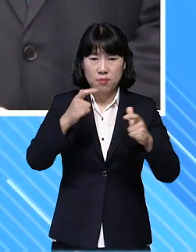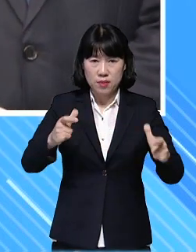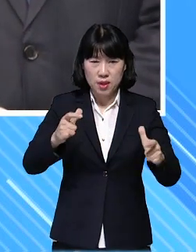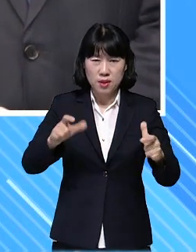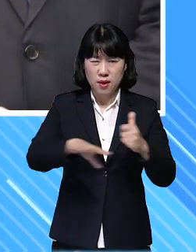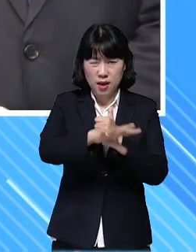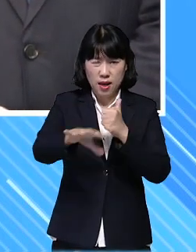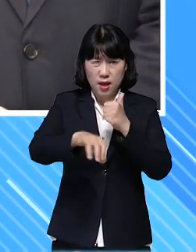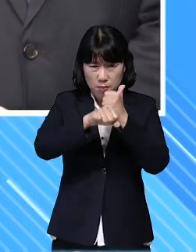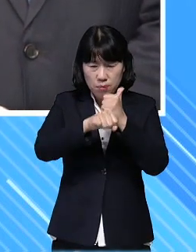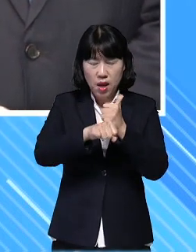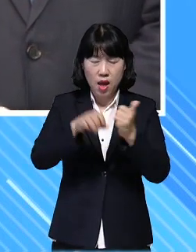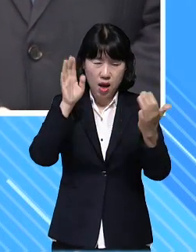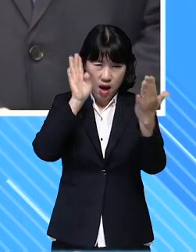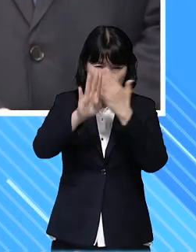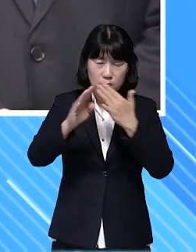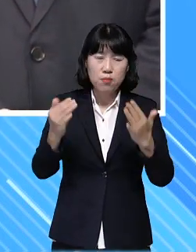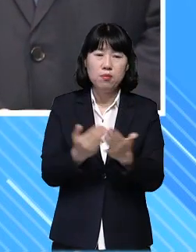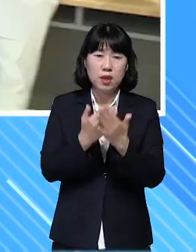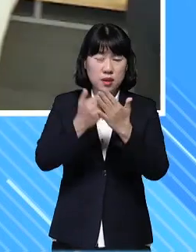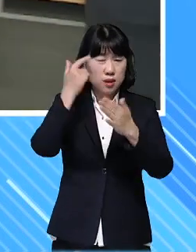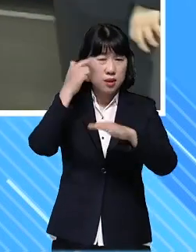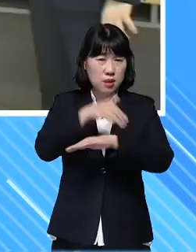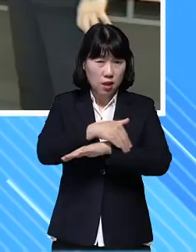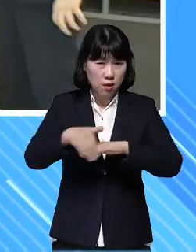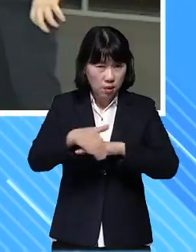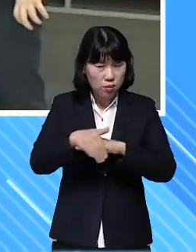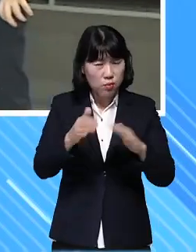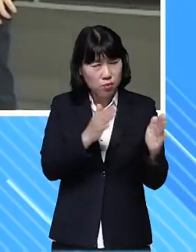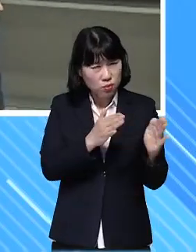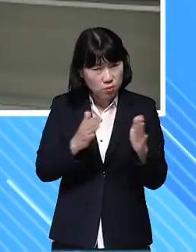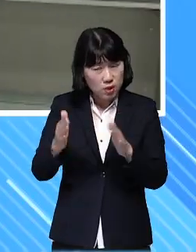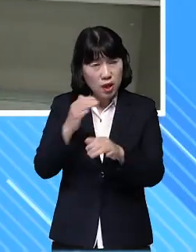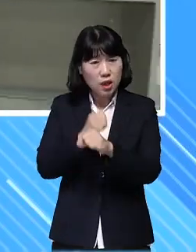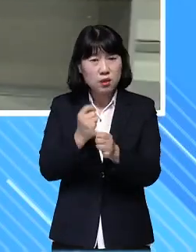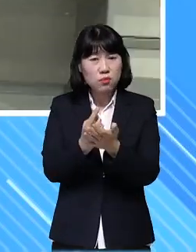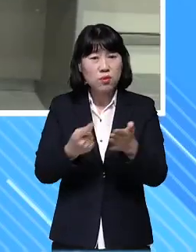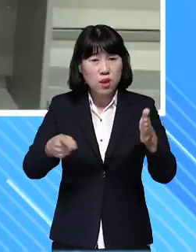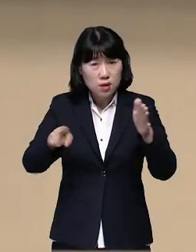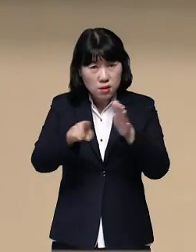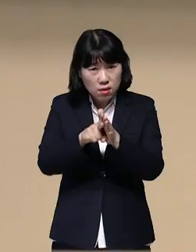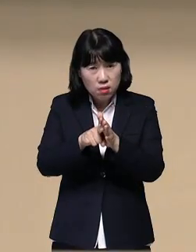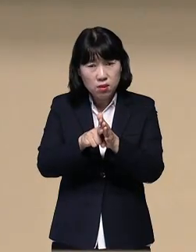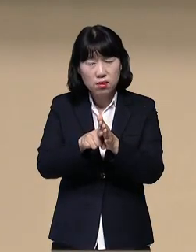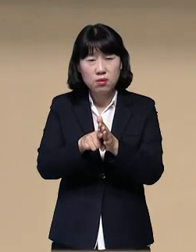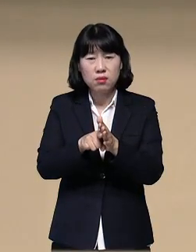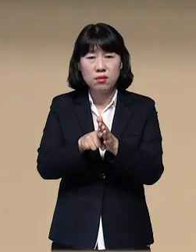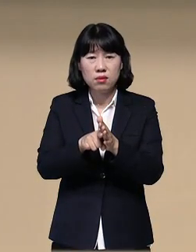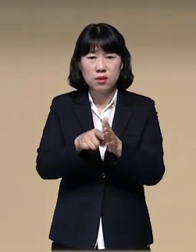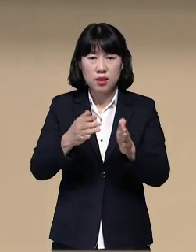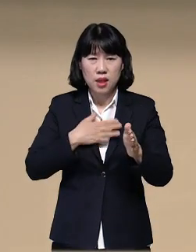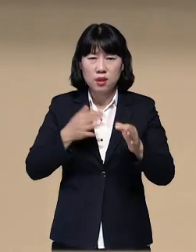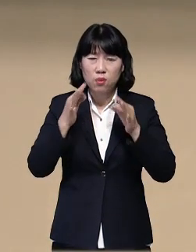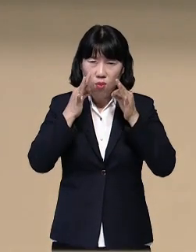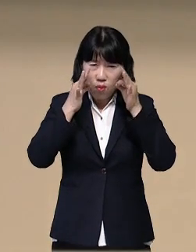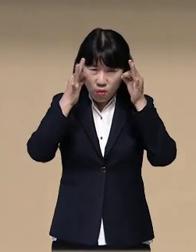공동의 미래를 모색해 가는 것, 이것을 위해서 제가 어떤